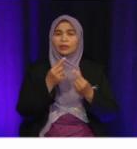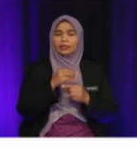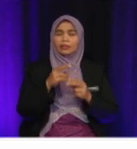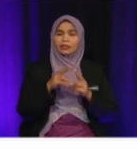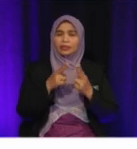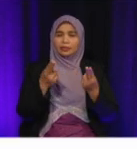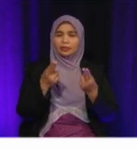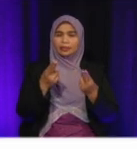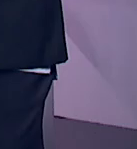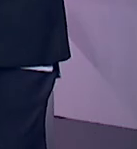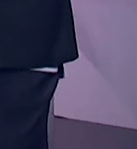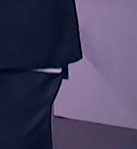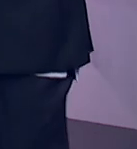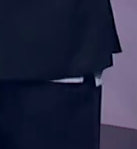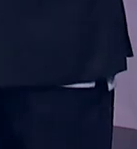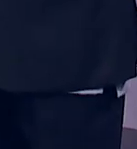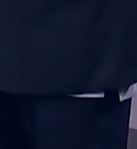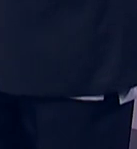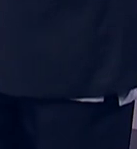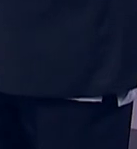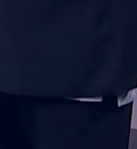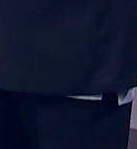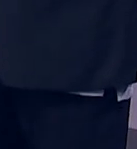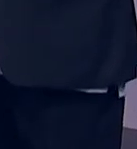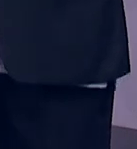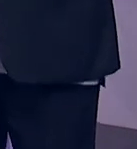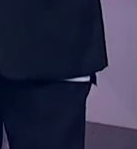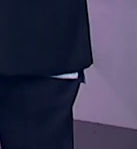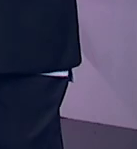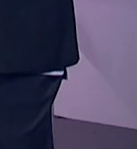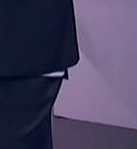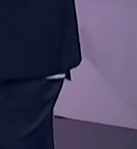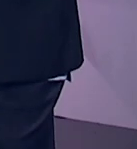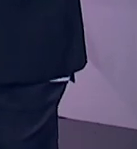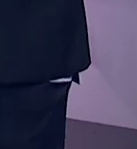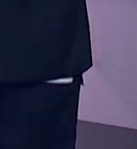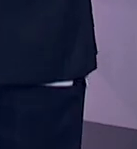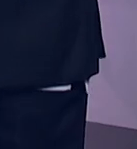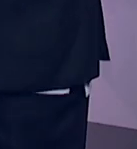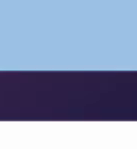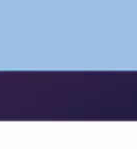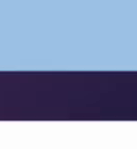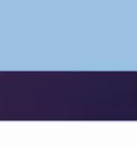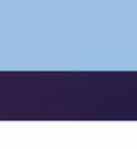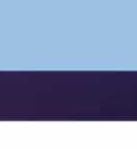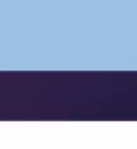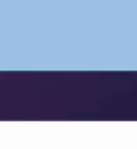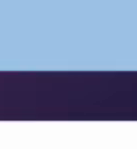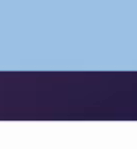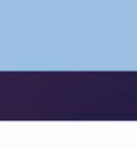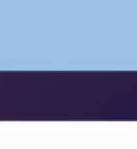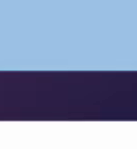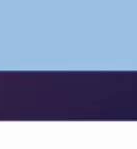daripada mahkamah. Ya. Ha, okey. Okey, untuk soalan yang seterusnya, okey kita tengok apakah hukum melaksanakan